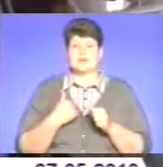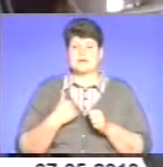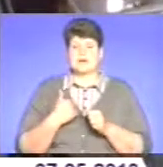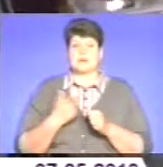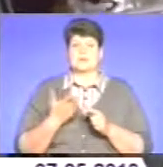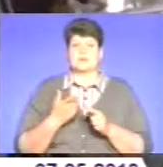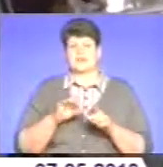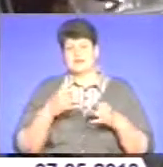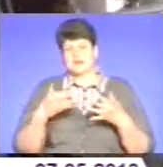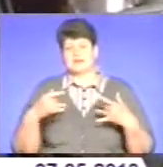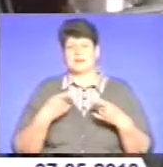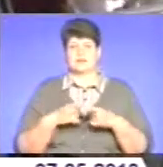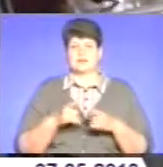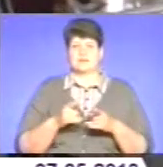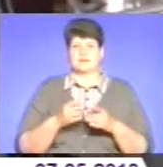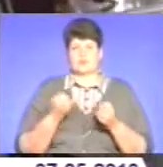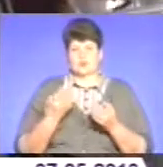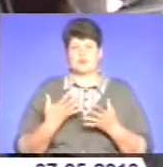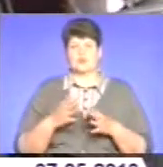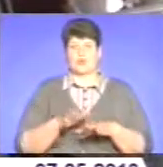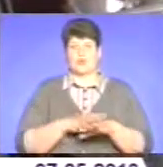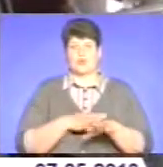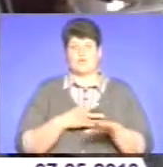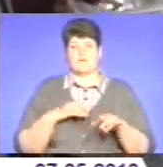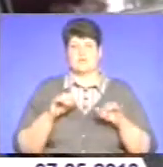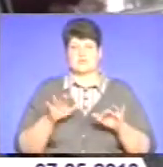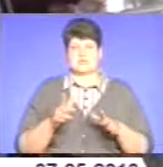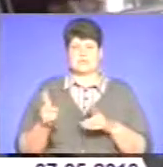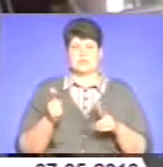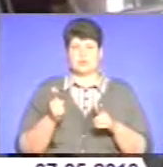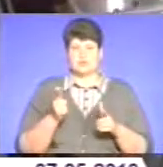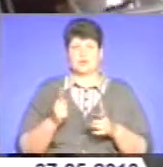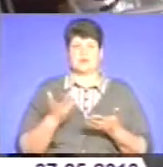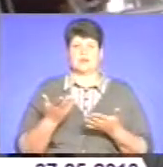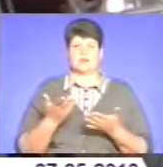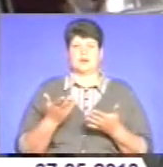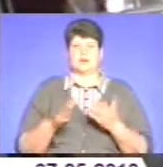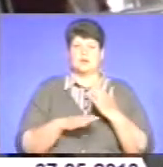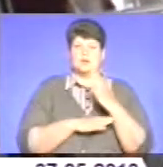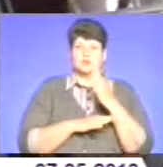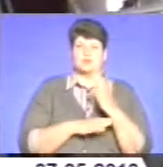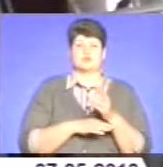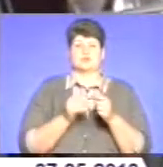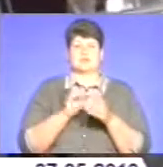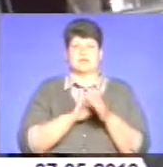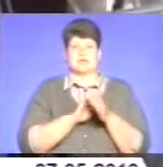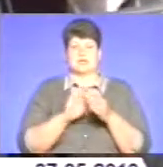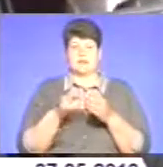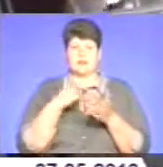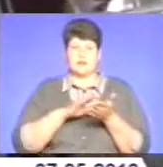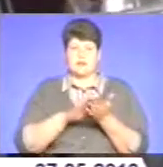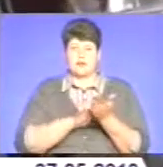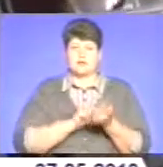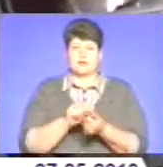там технічні, бо то, що це також довгий процес і підготовки. Дошки, там, і приклеєння паволовкою, і